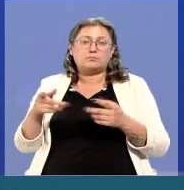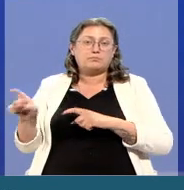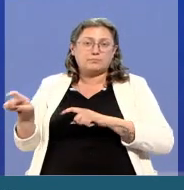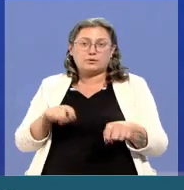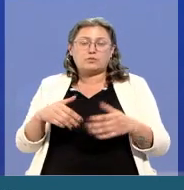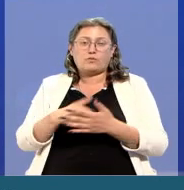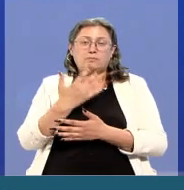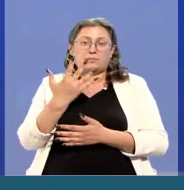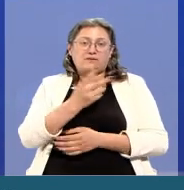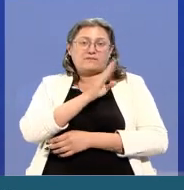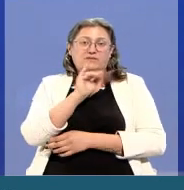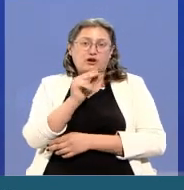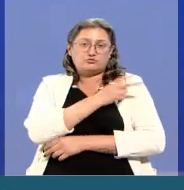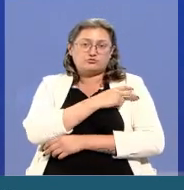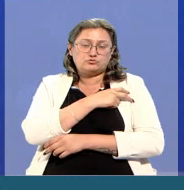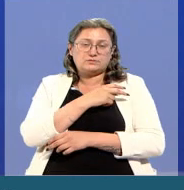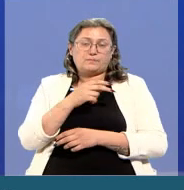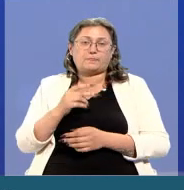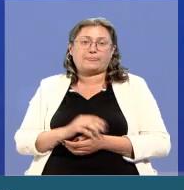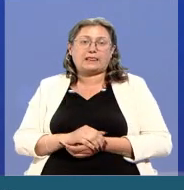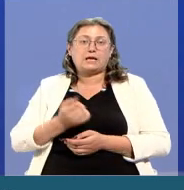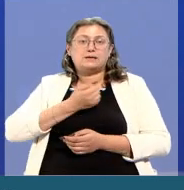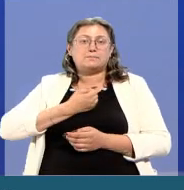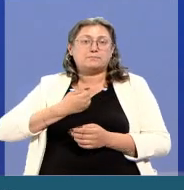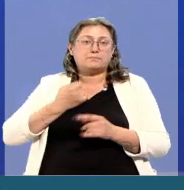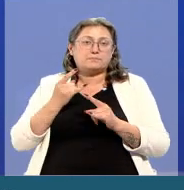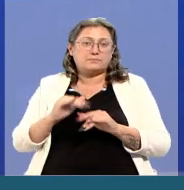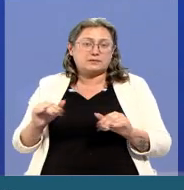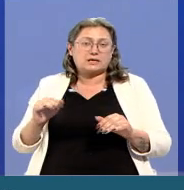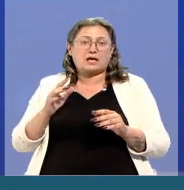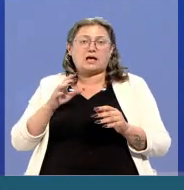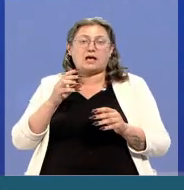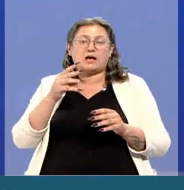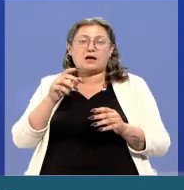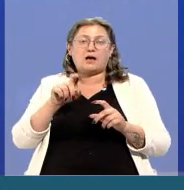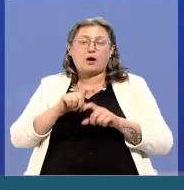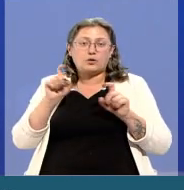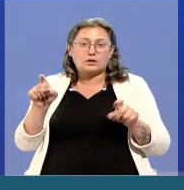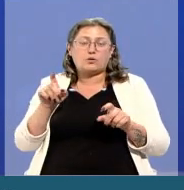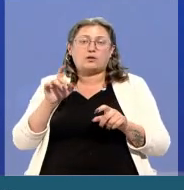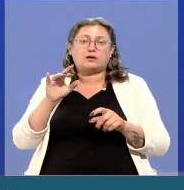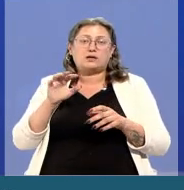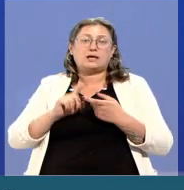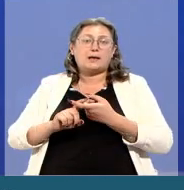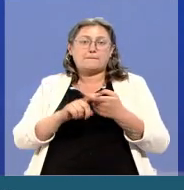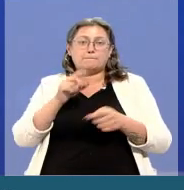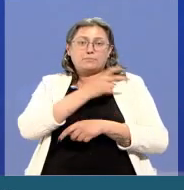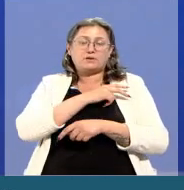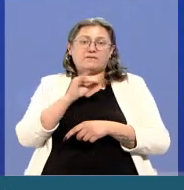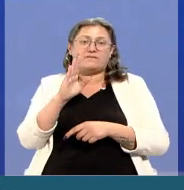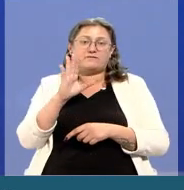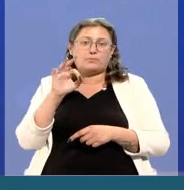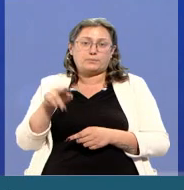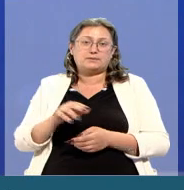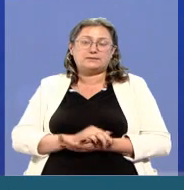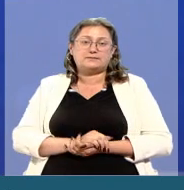орта бизнесі дамытуға қатысты біздің ауданымызда осы жылдың бірінші шілдесінде кәсіпкерлік қолдау шеңберінде 107 миллион теңгеге 2